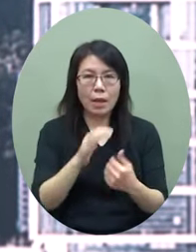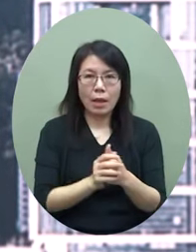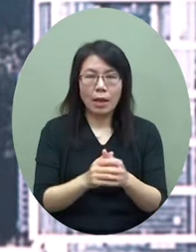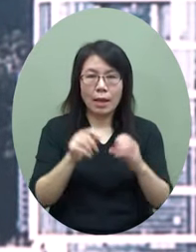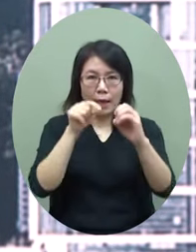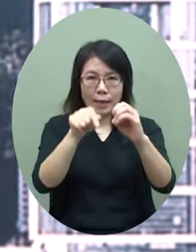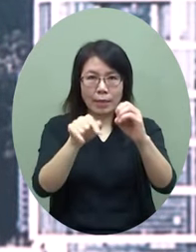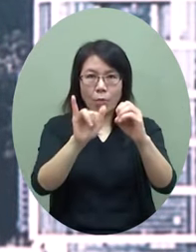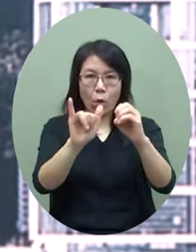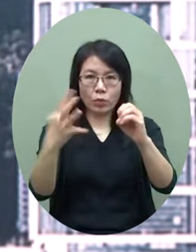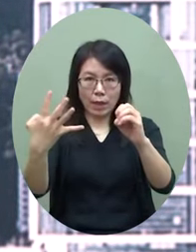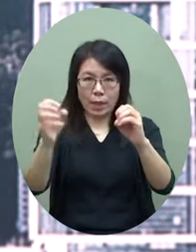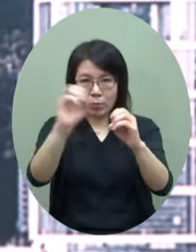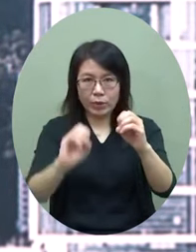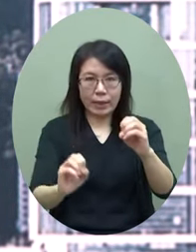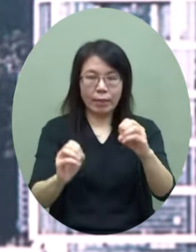0.64